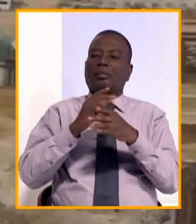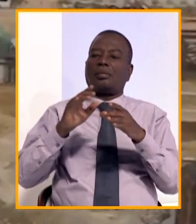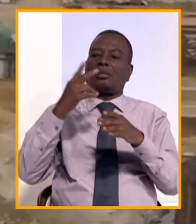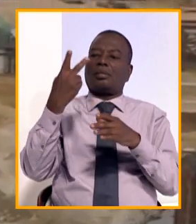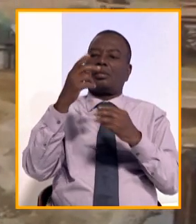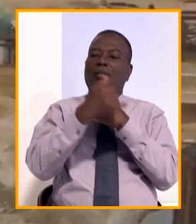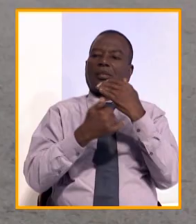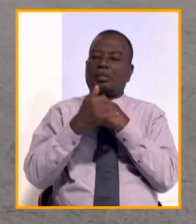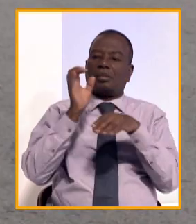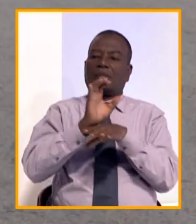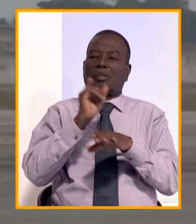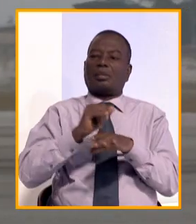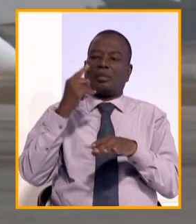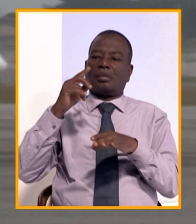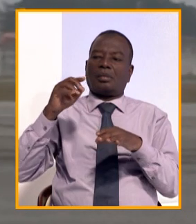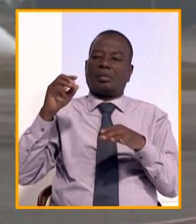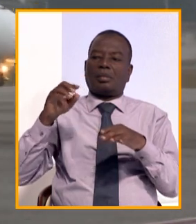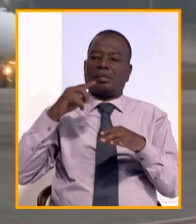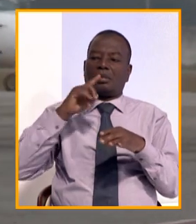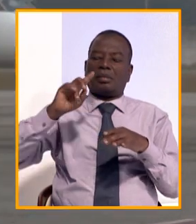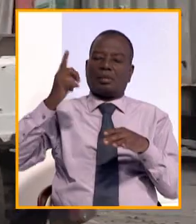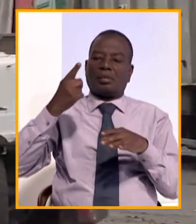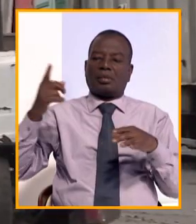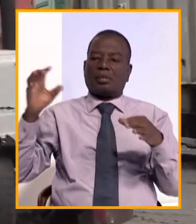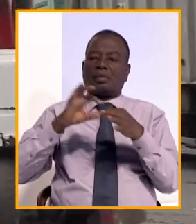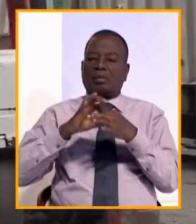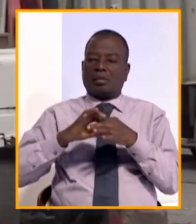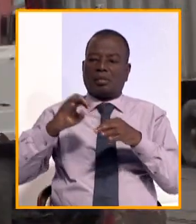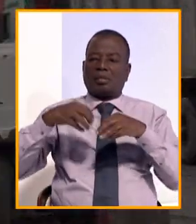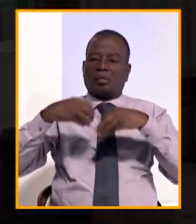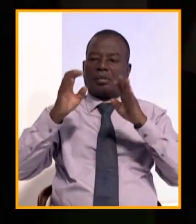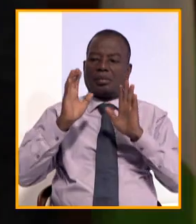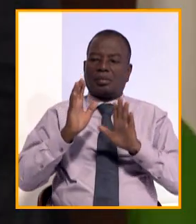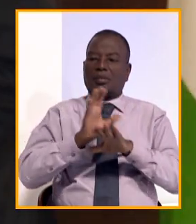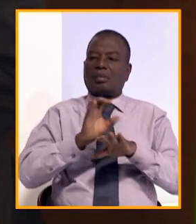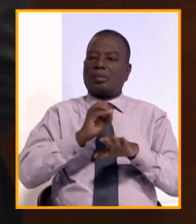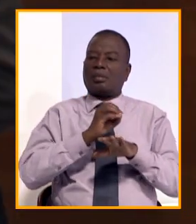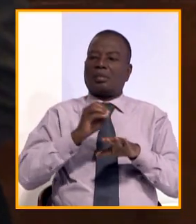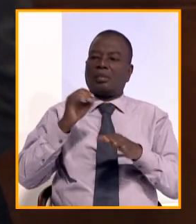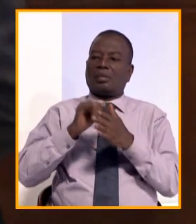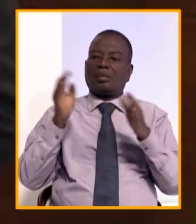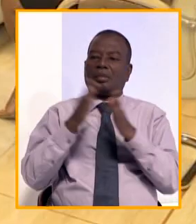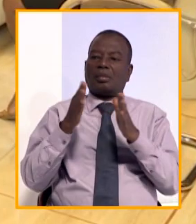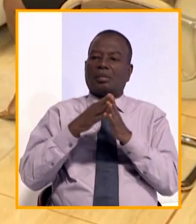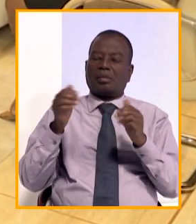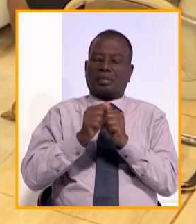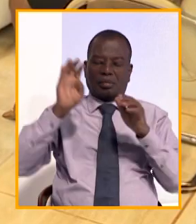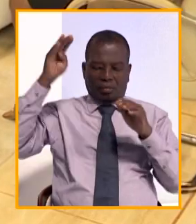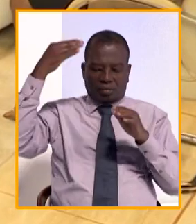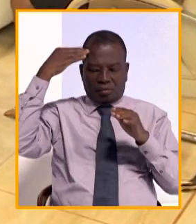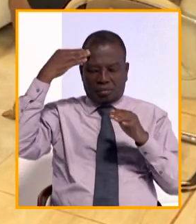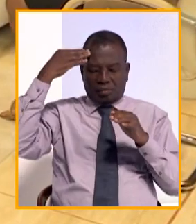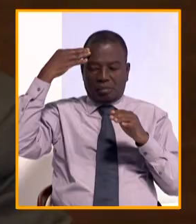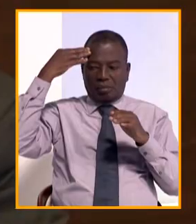Côte d'Ivoire étant le premier partenaire commercial de ce pays en Afrique subsaharienne. Cette rencontre avec le Premier